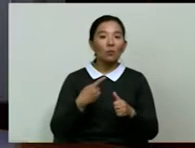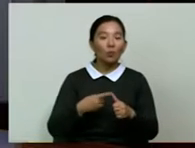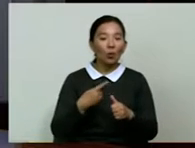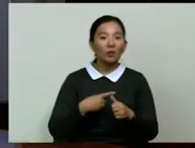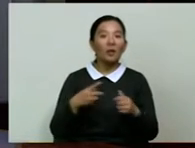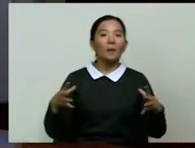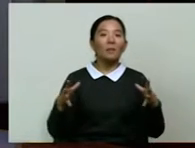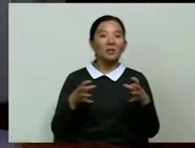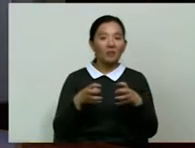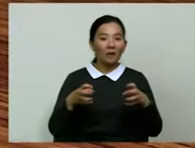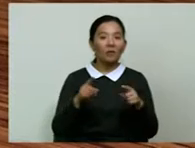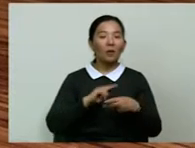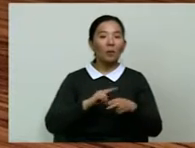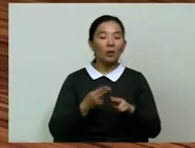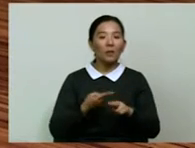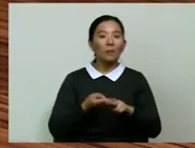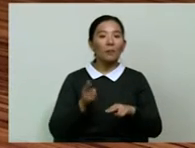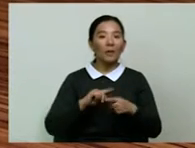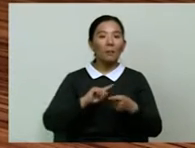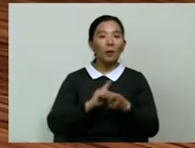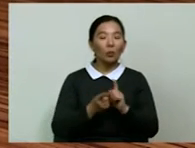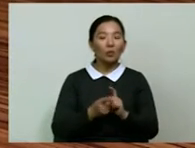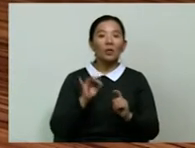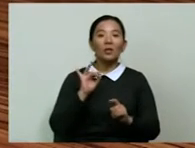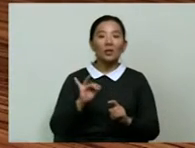магнита притягиваются. И то, что магнитная стрелка